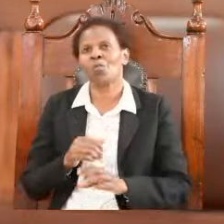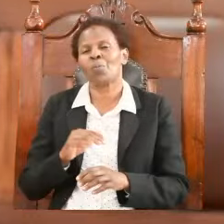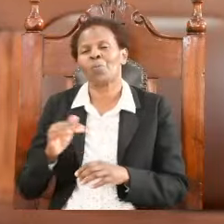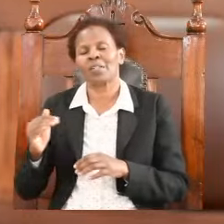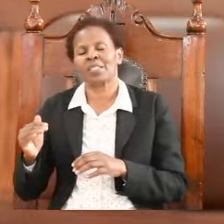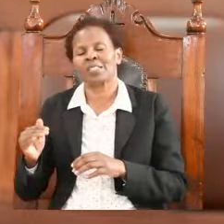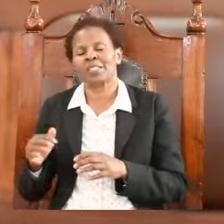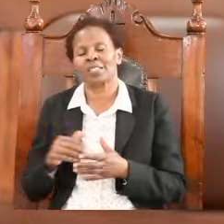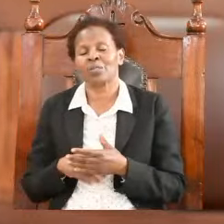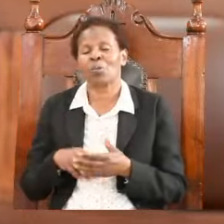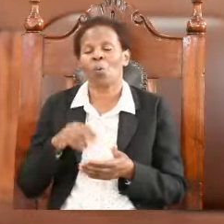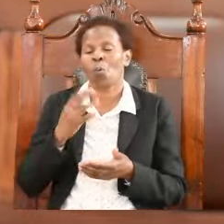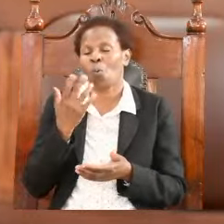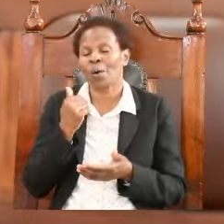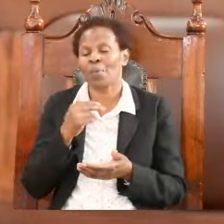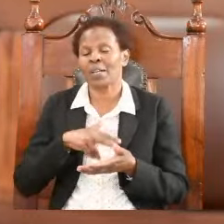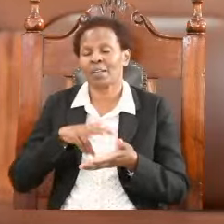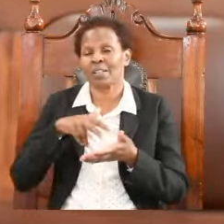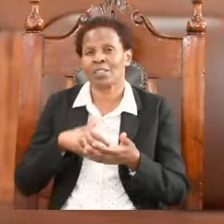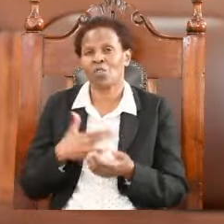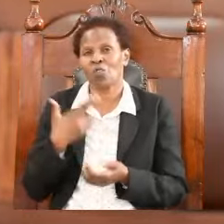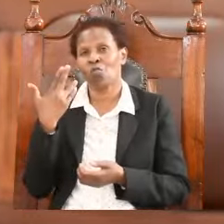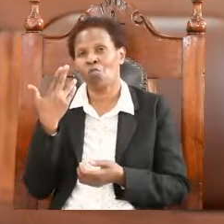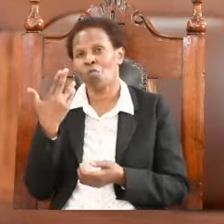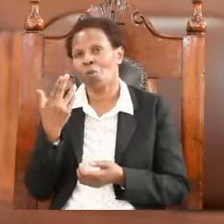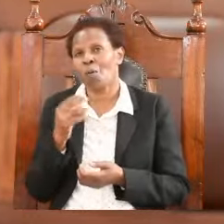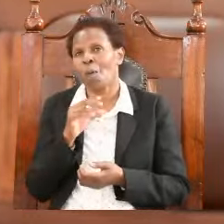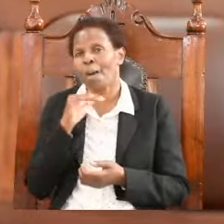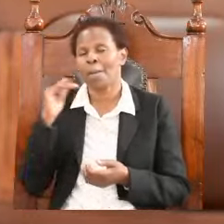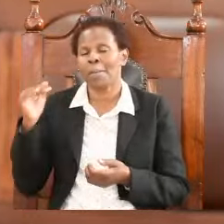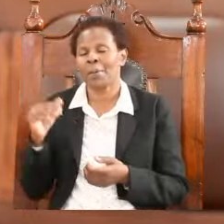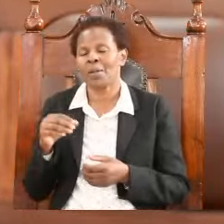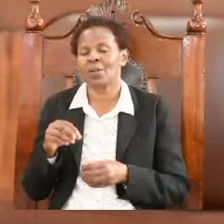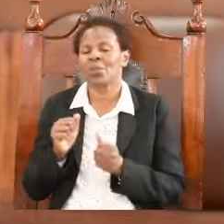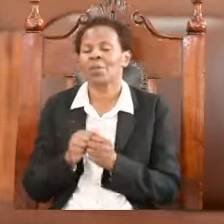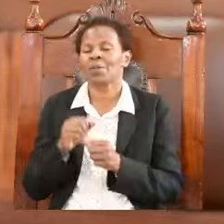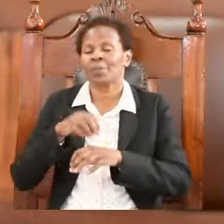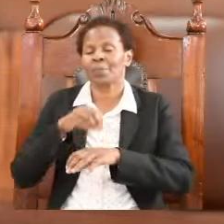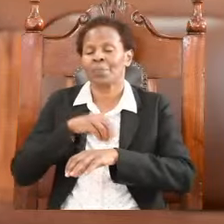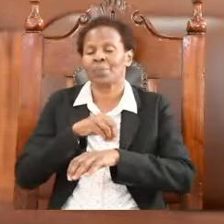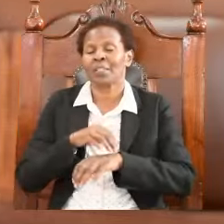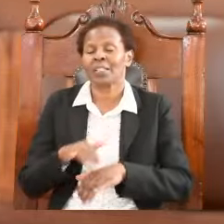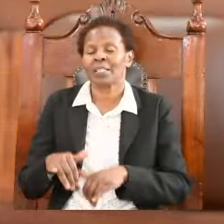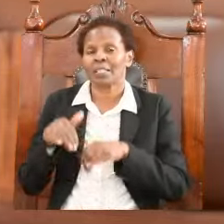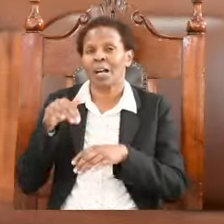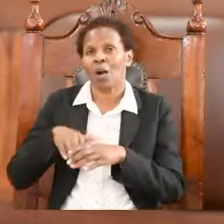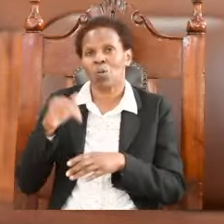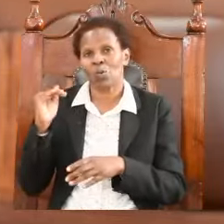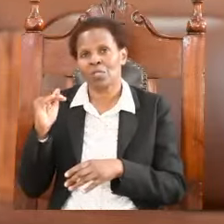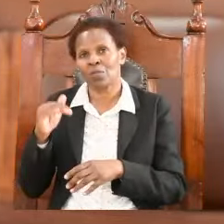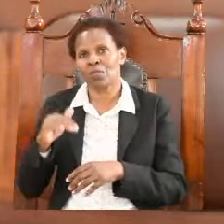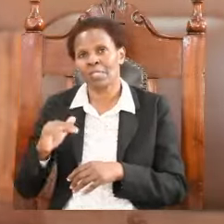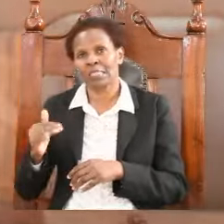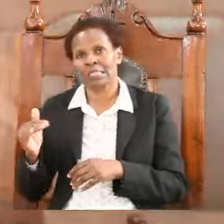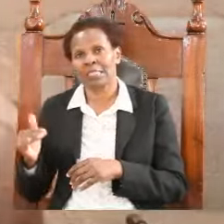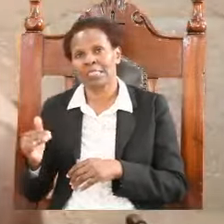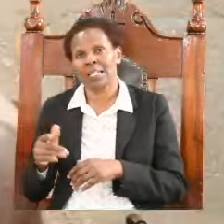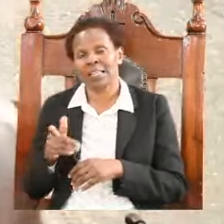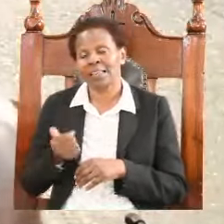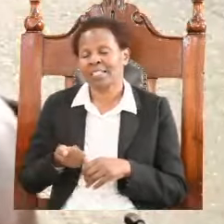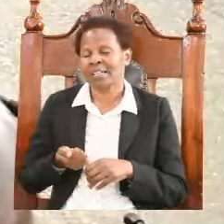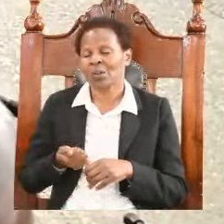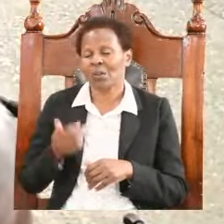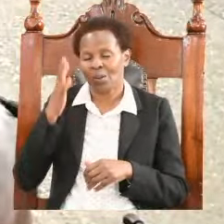Nikio turathoma rugano rwa andu ana mena mago maikarite nja wa itura. Ugwo riu mwiritu uyu ugwo niguo